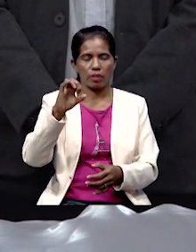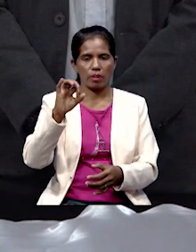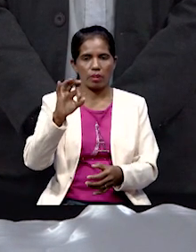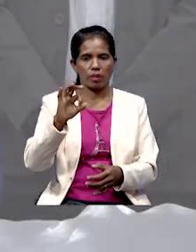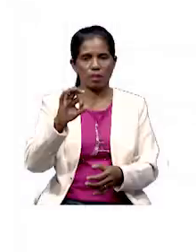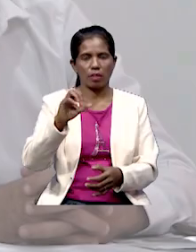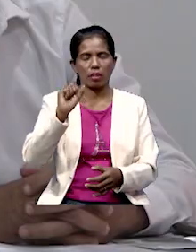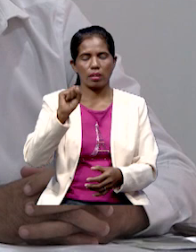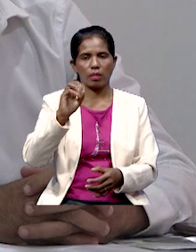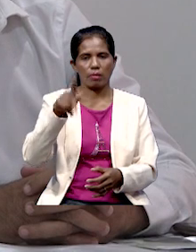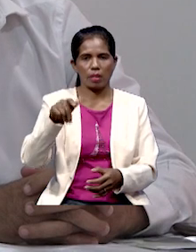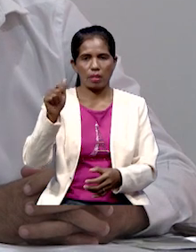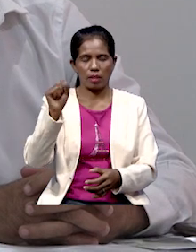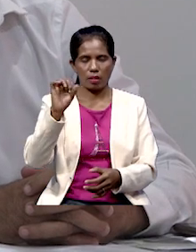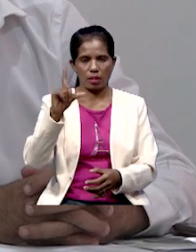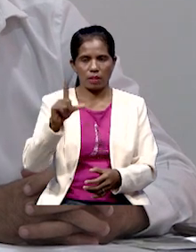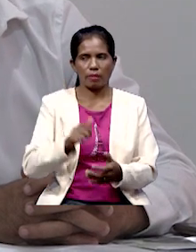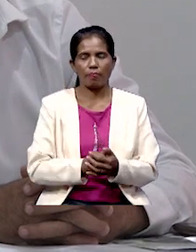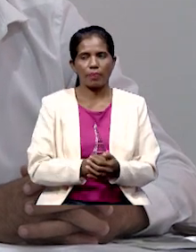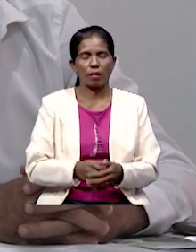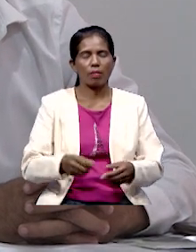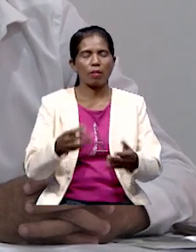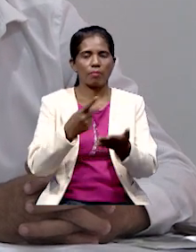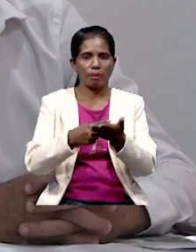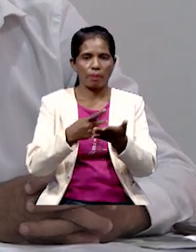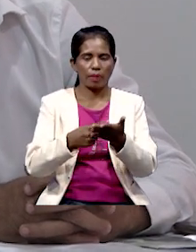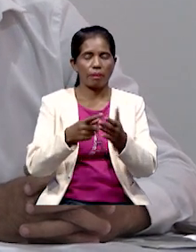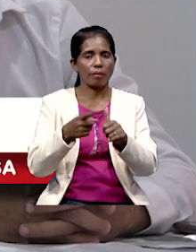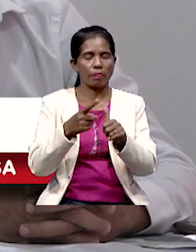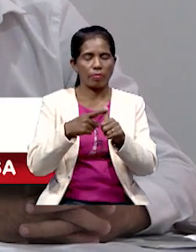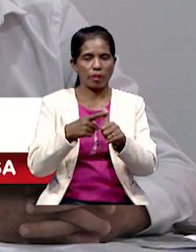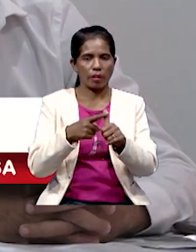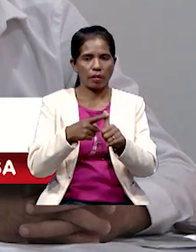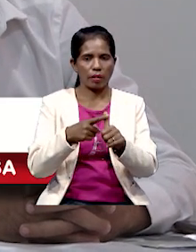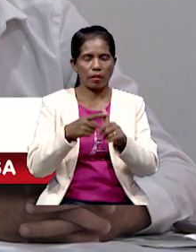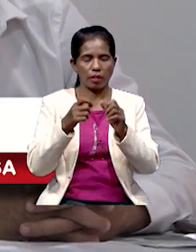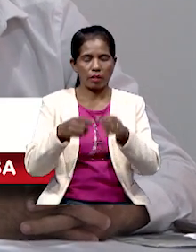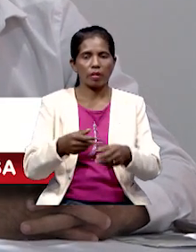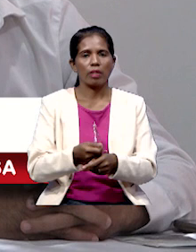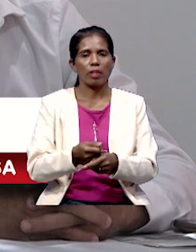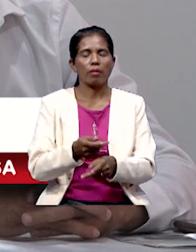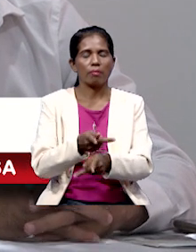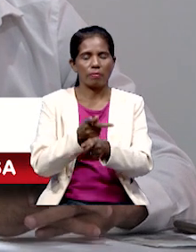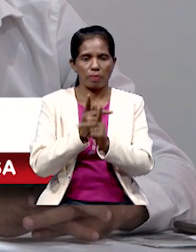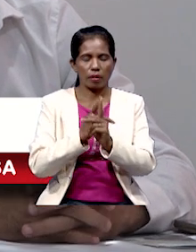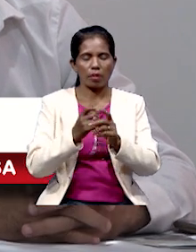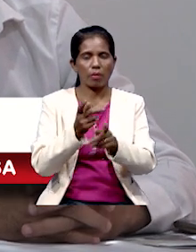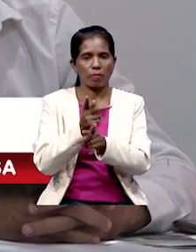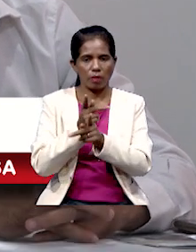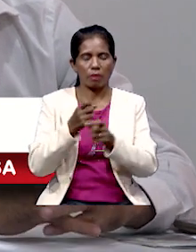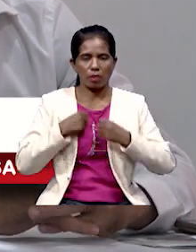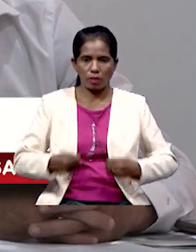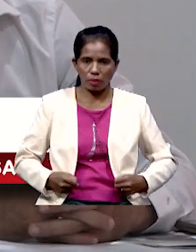si pasti. Lansamento ba primeiro produto ne maka seguro de vida kreditu. Iha seguro de vida kreditu